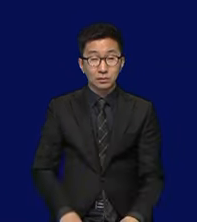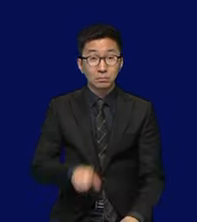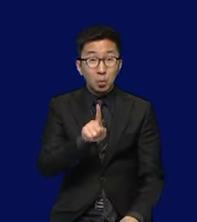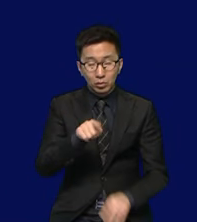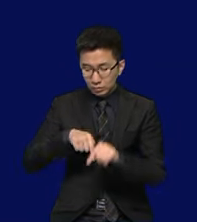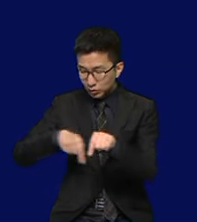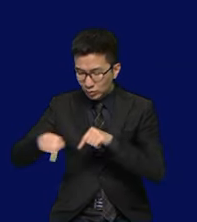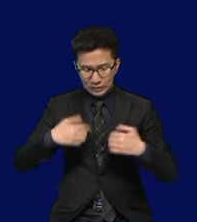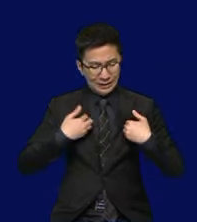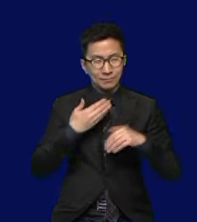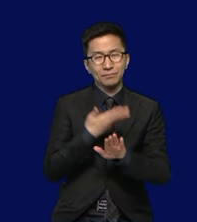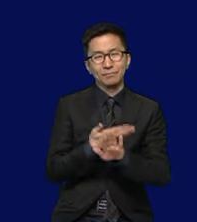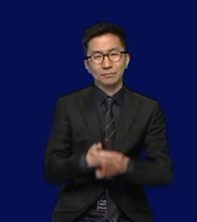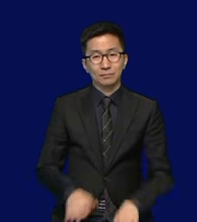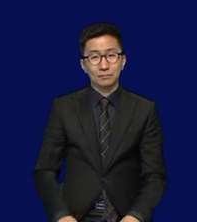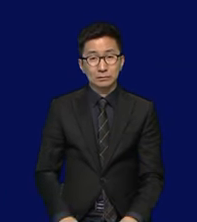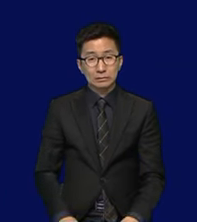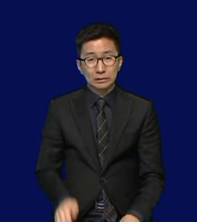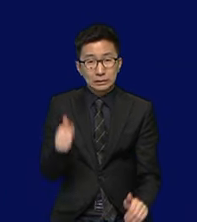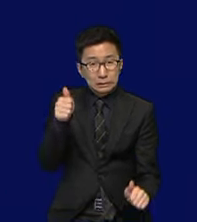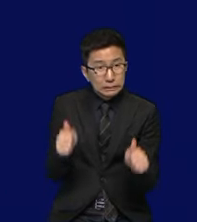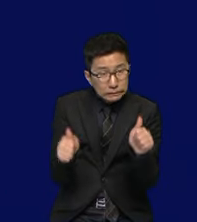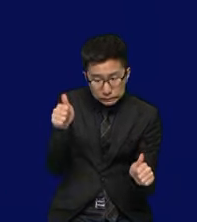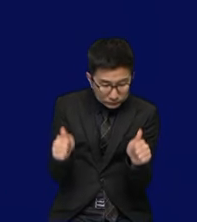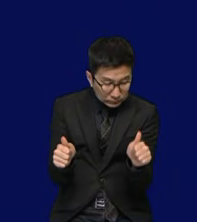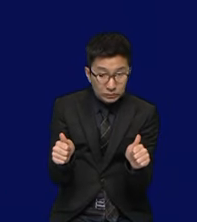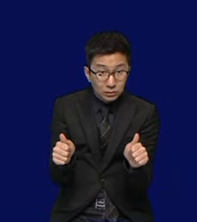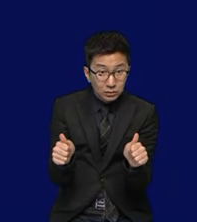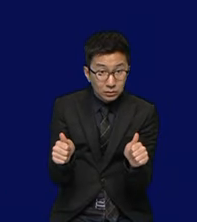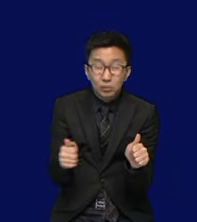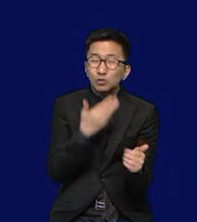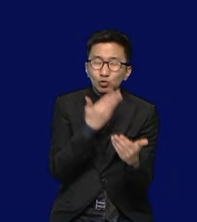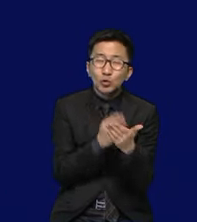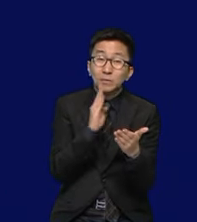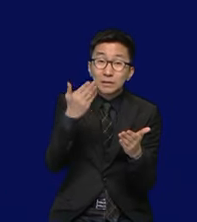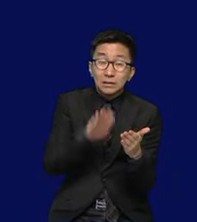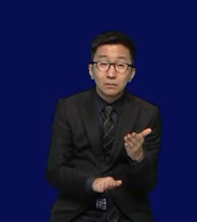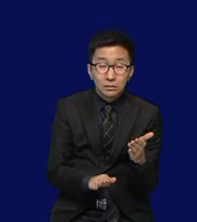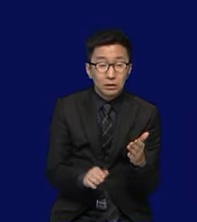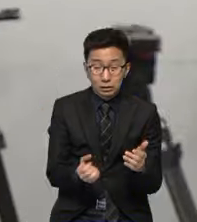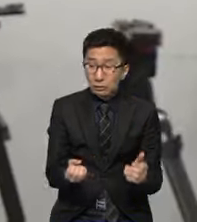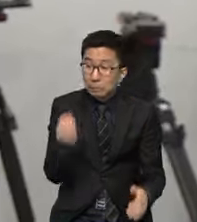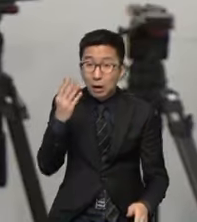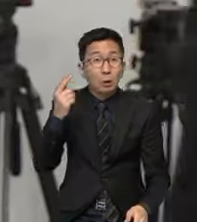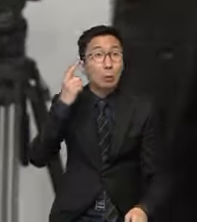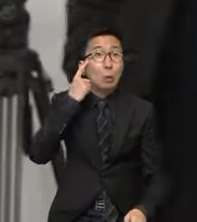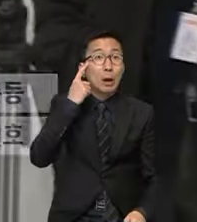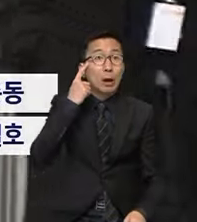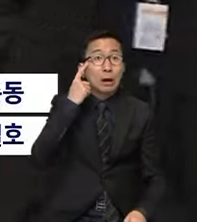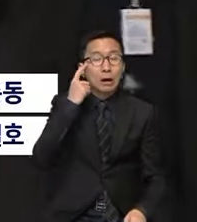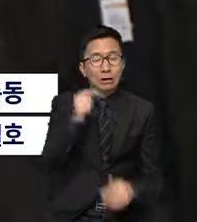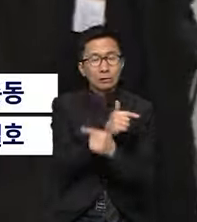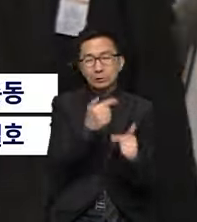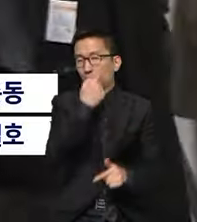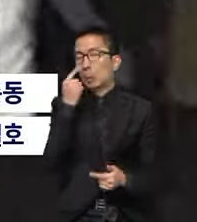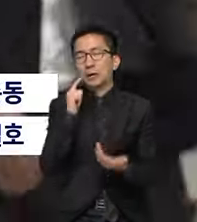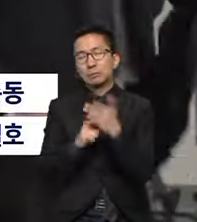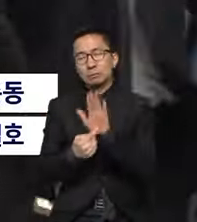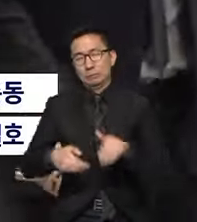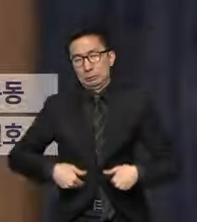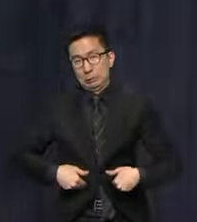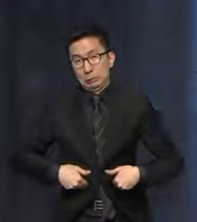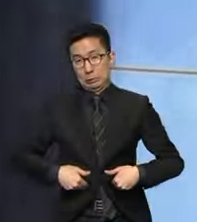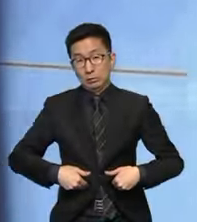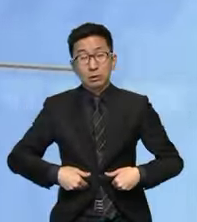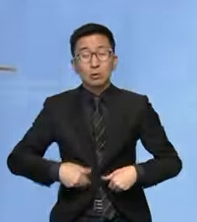게임과 다르다. 누가 이기는지 못지않게 왜 이겨야 하는지가 본질이라고 말한 걸 두고 이준석 전 대표를 겨냥한 거란